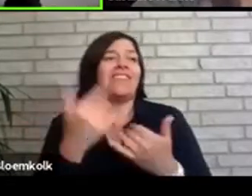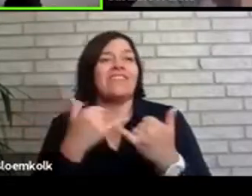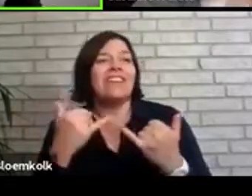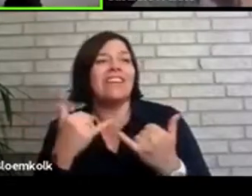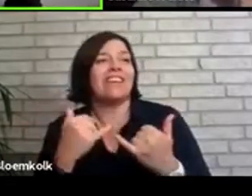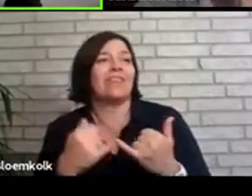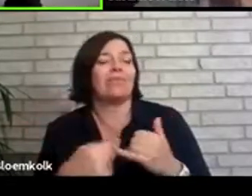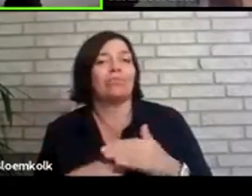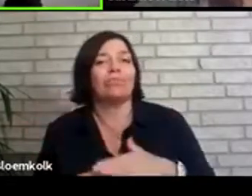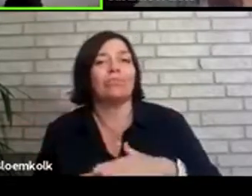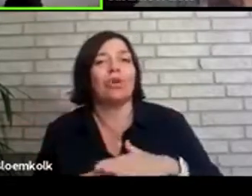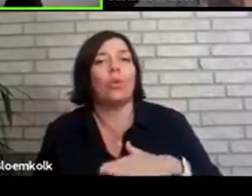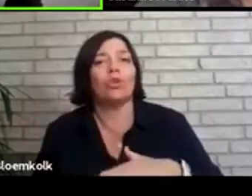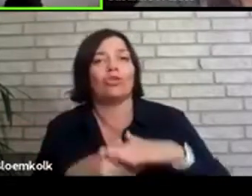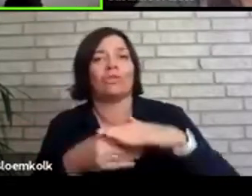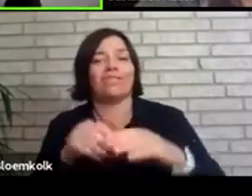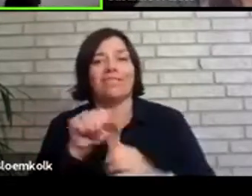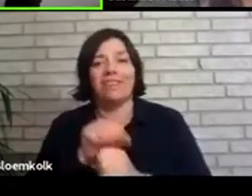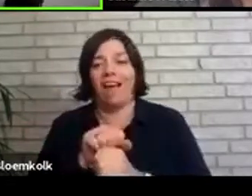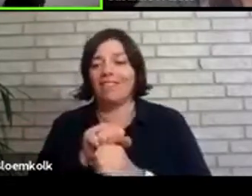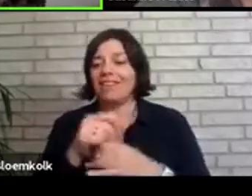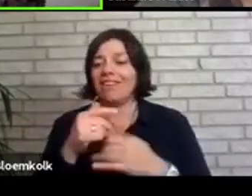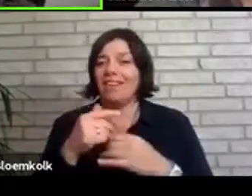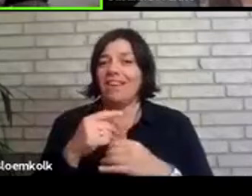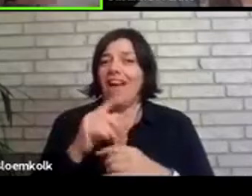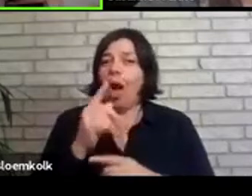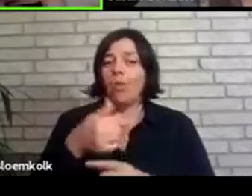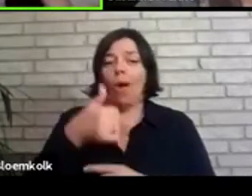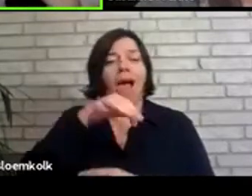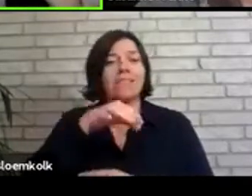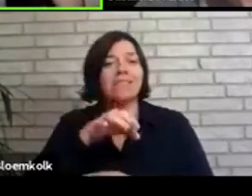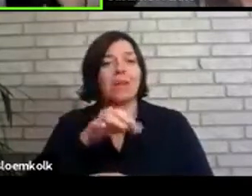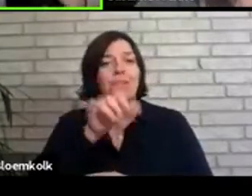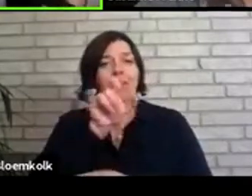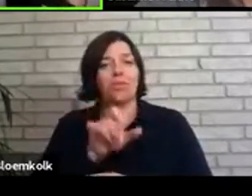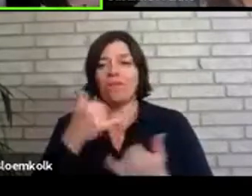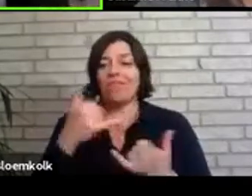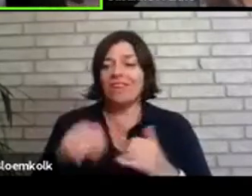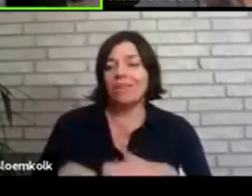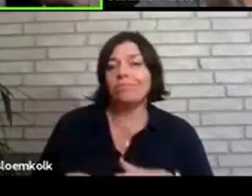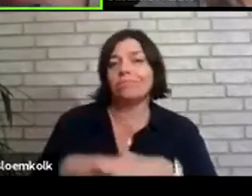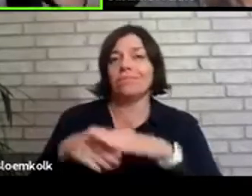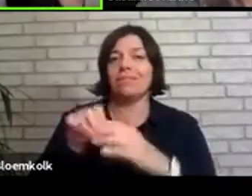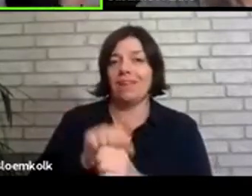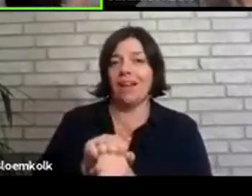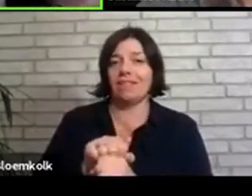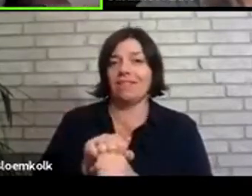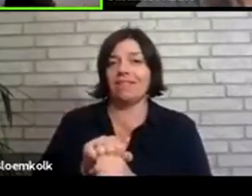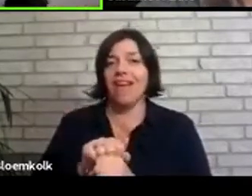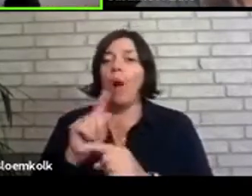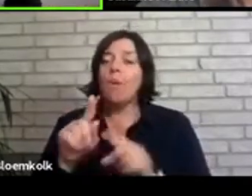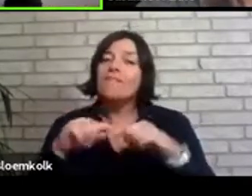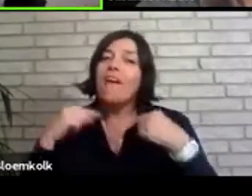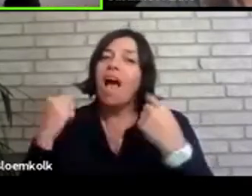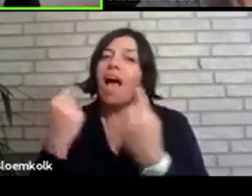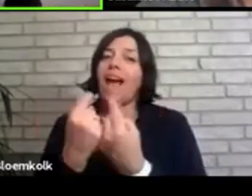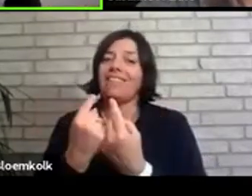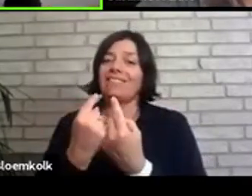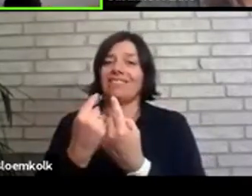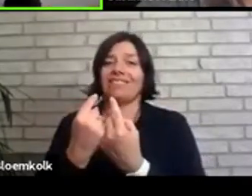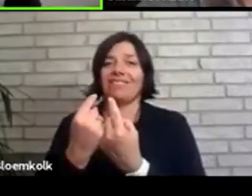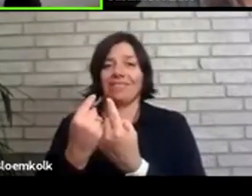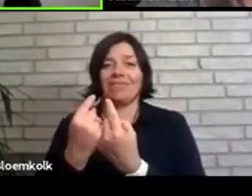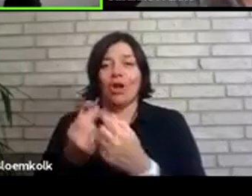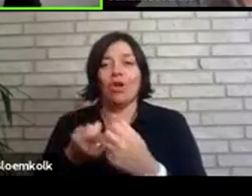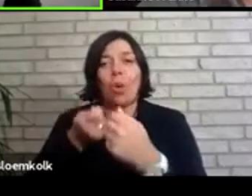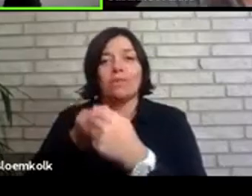mit engagierten Einzelpersonen. Und da ist auch, haben sich dann nochmal mit dem Aussehen auf den Verein zugegangen und so weiter. Ich glaube, Fanprojekte